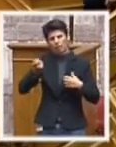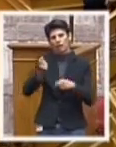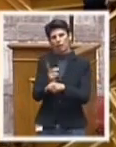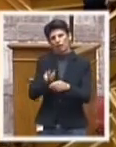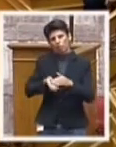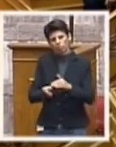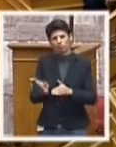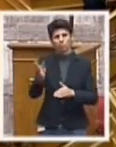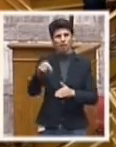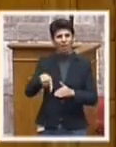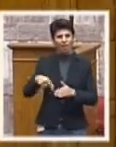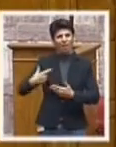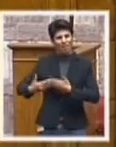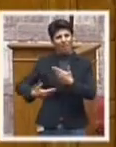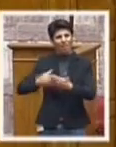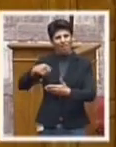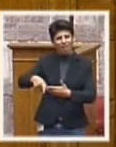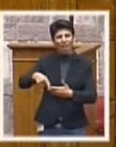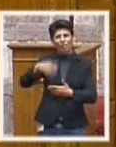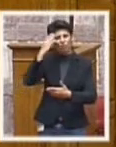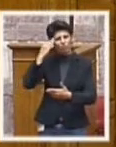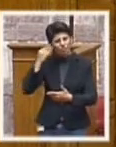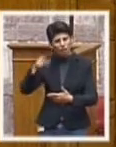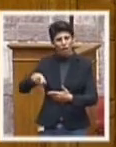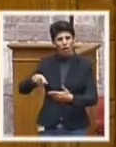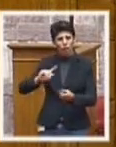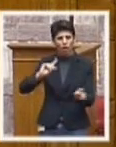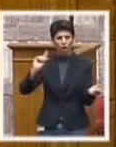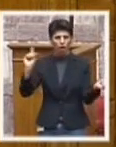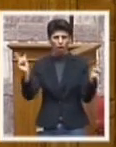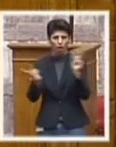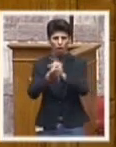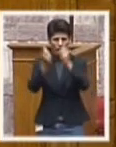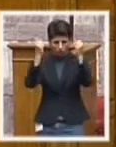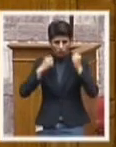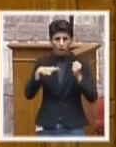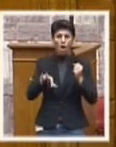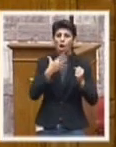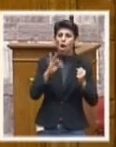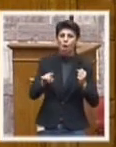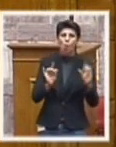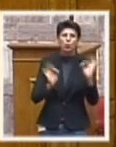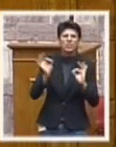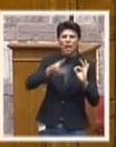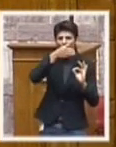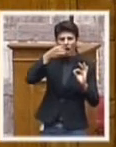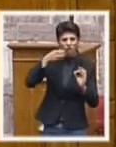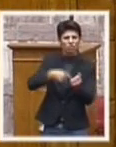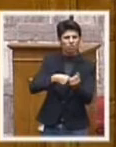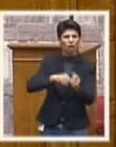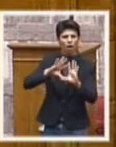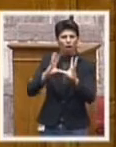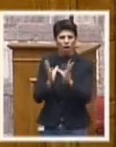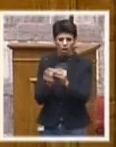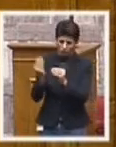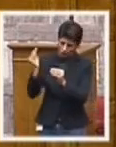χρόνου όμως, αυτή η ουτοπία εξελίσσεται σε φιάλτη, καθώς η εξάρτηση από αυτές τις ουσίες είναι αναπόφευκτη και η ολική κατάρρευση δεν